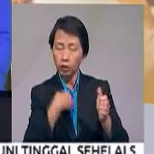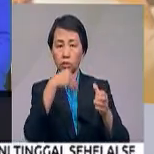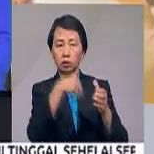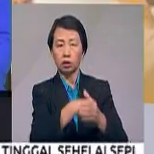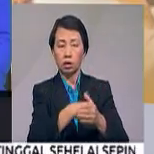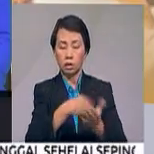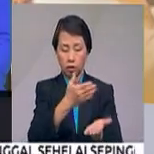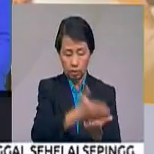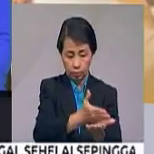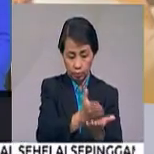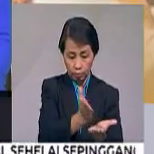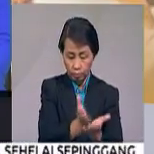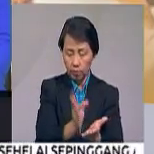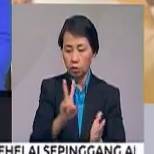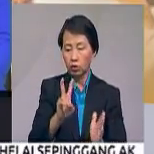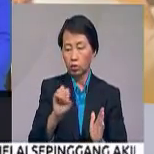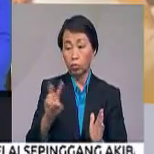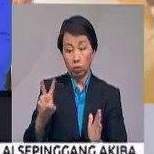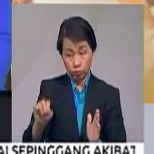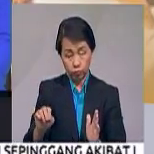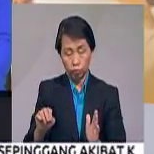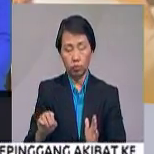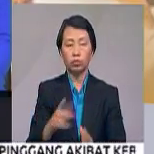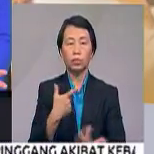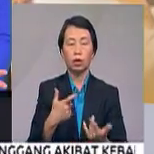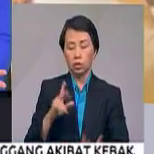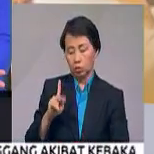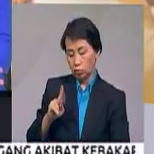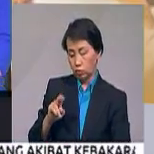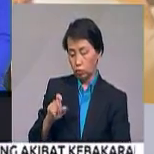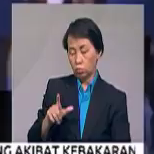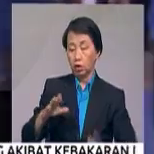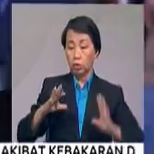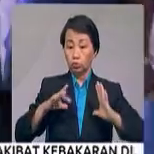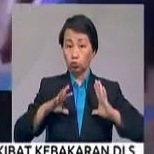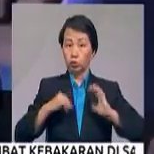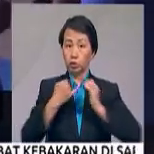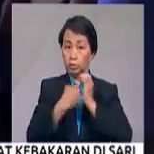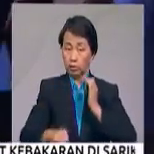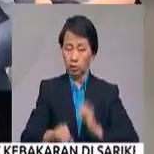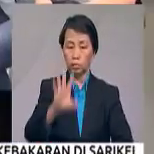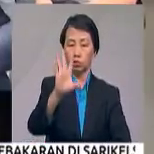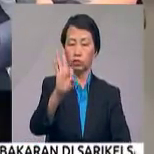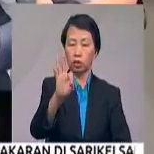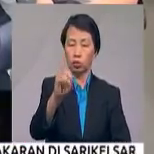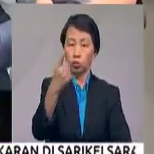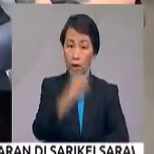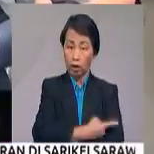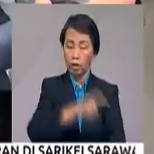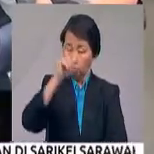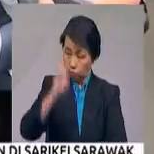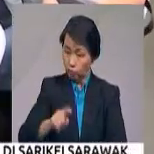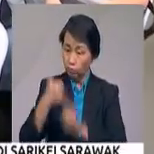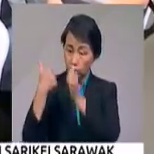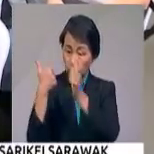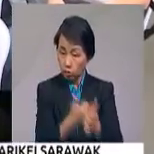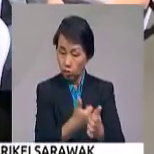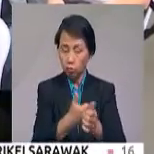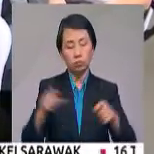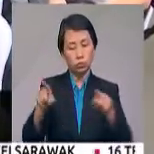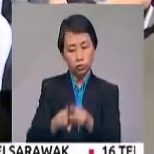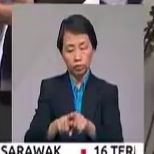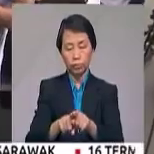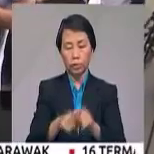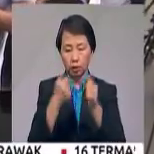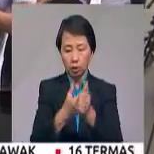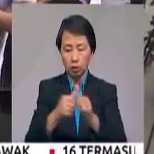dalam Belanjawan 2020. Menurut Kula, cuti bersalin selama 90 hari perlu dilaksanakan sebagai